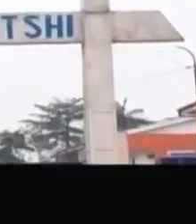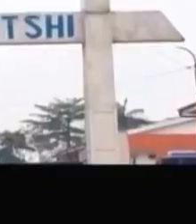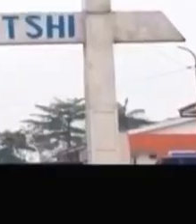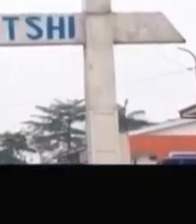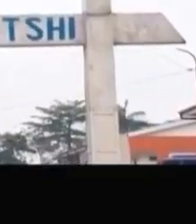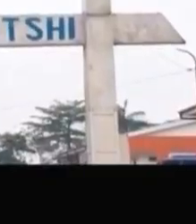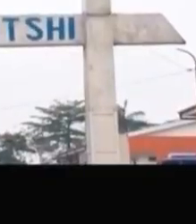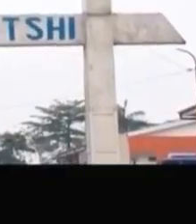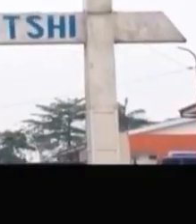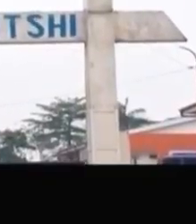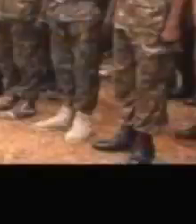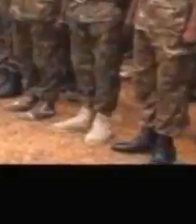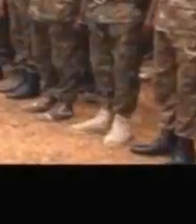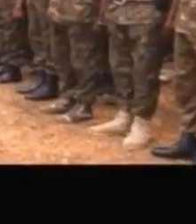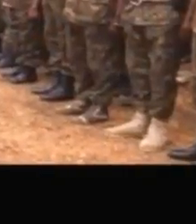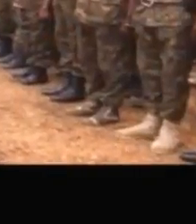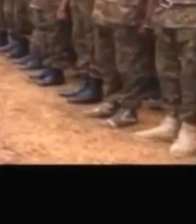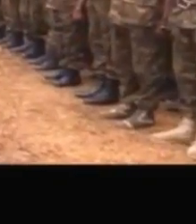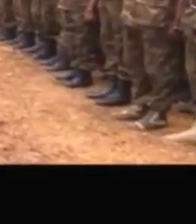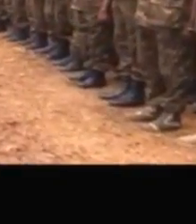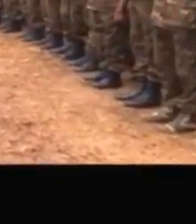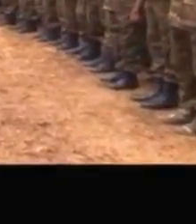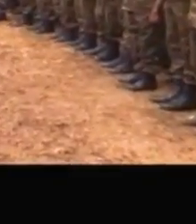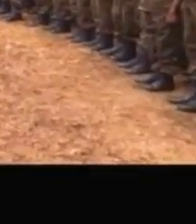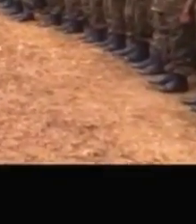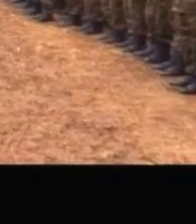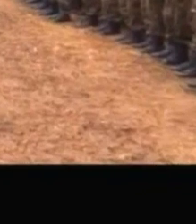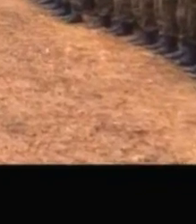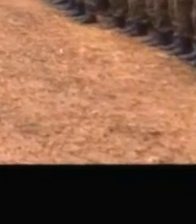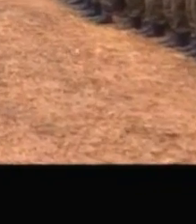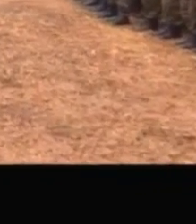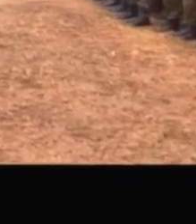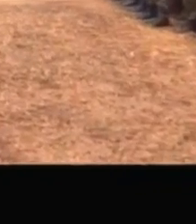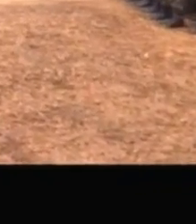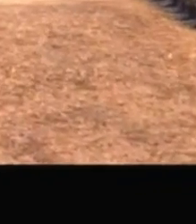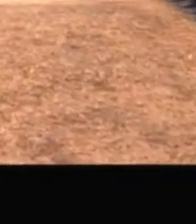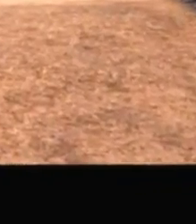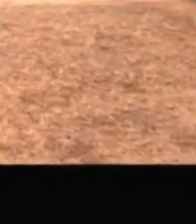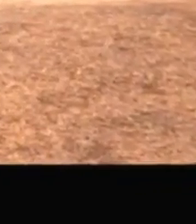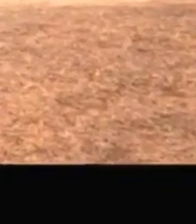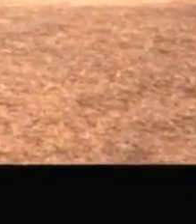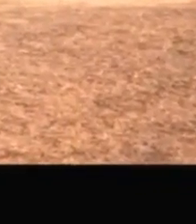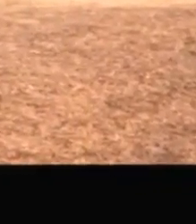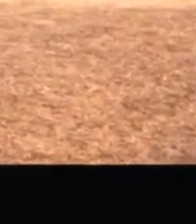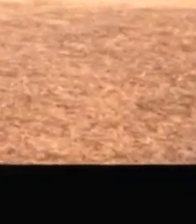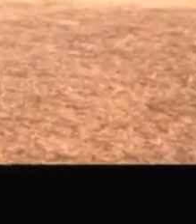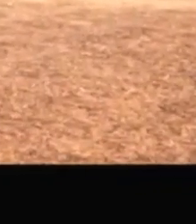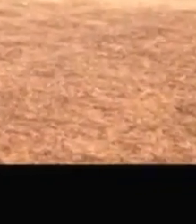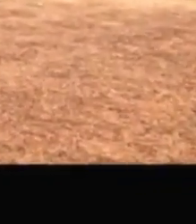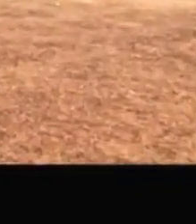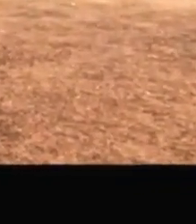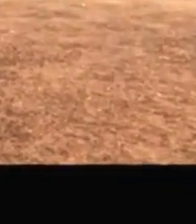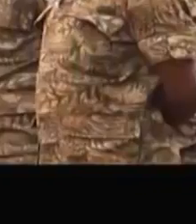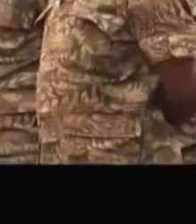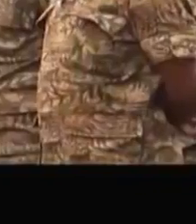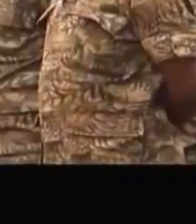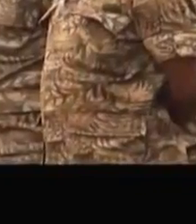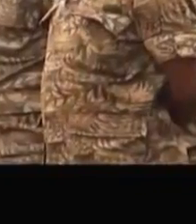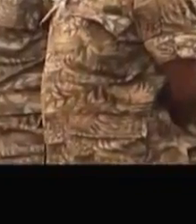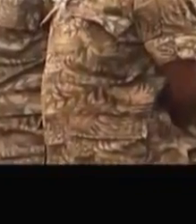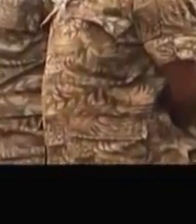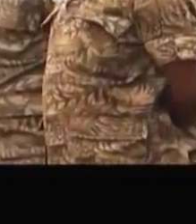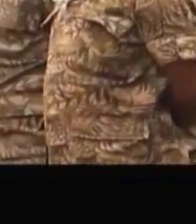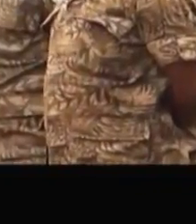La fanfare de la garde républicaine a donné le ton ce vendredi 7 octobre 2022 dans l'enceinte du camp colonel Tchatchi à la